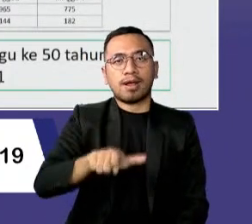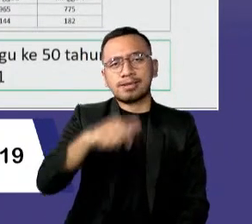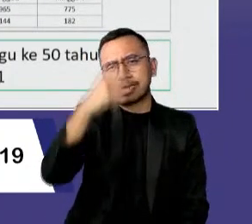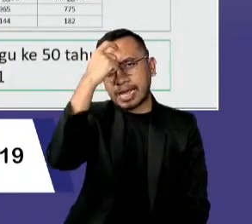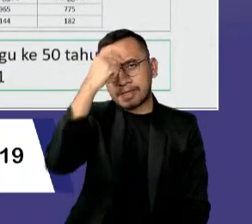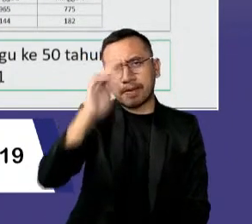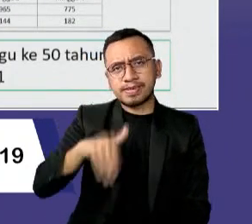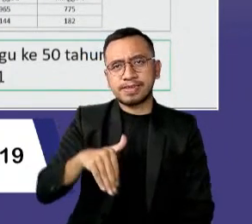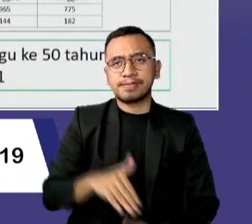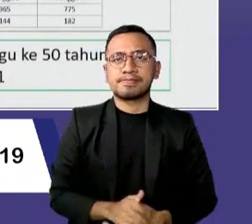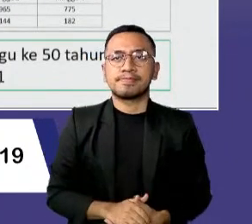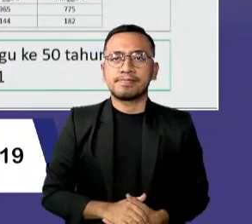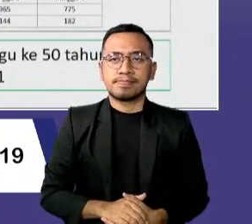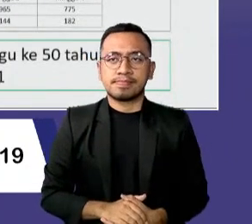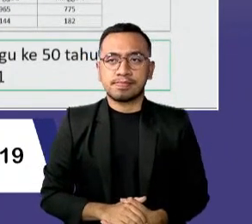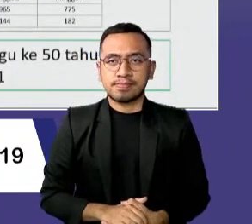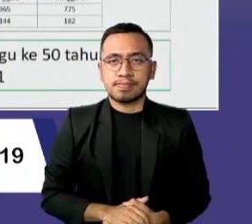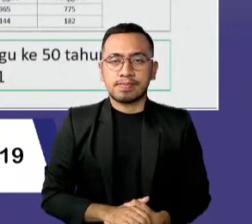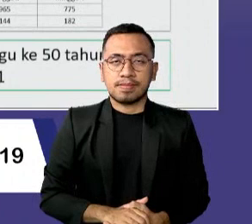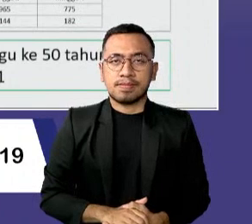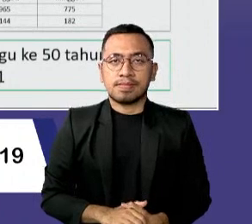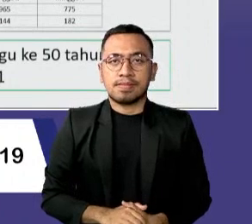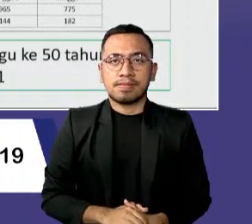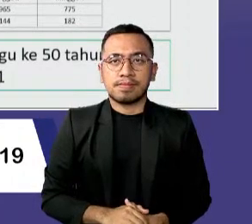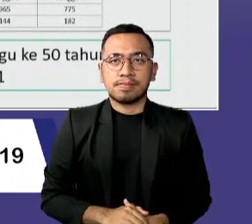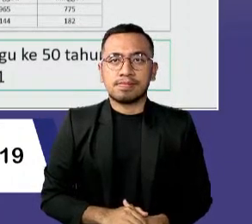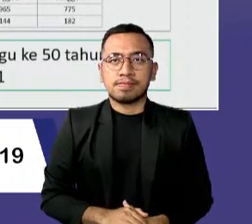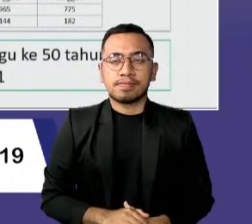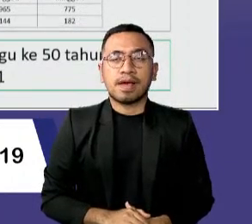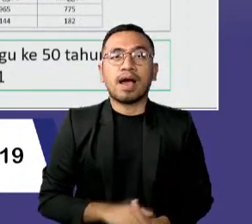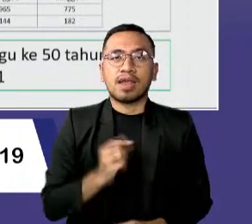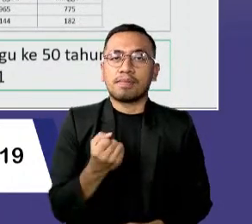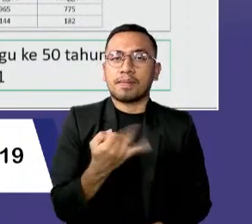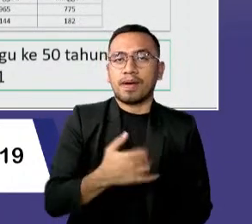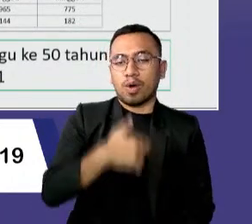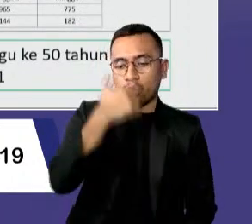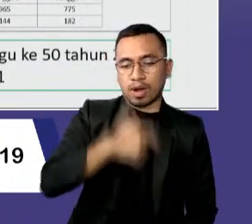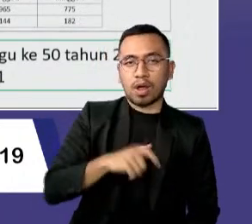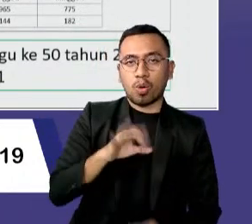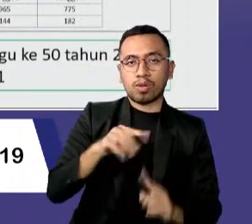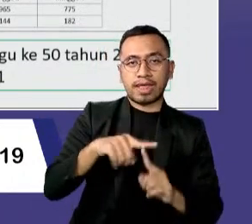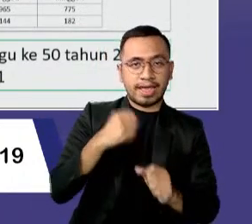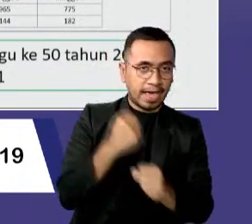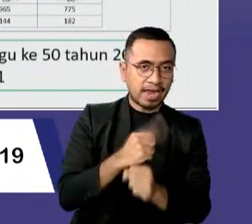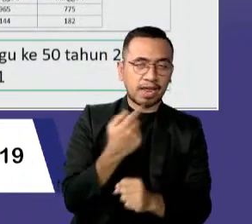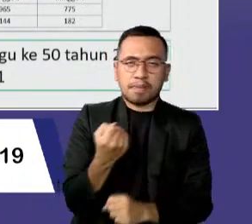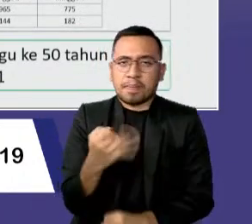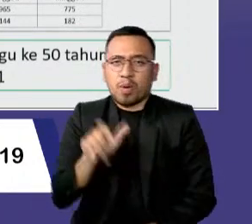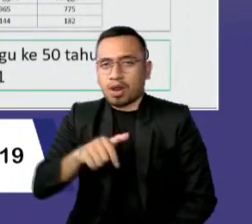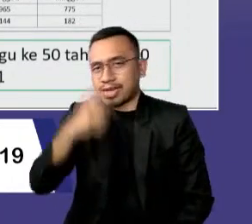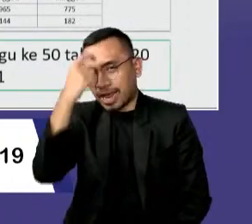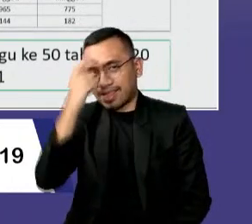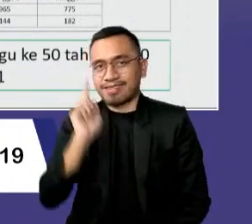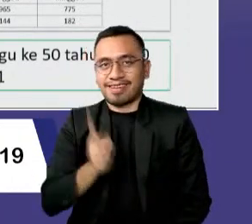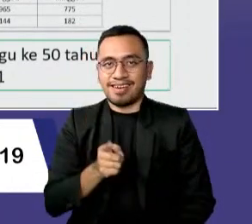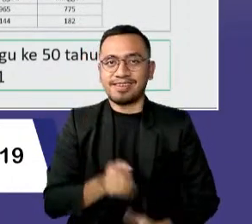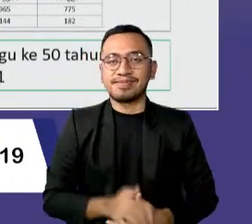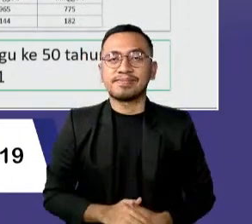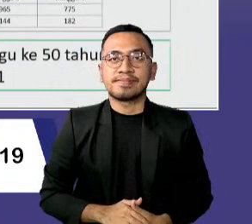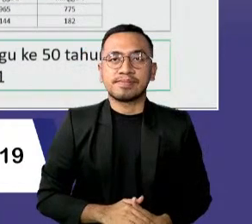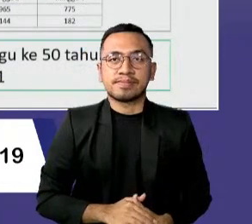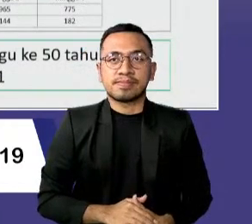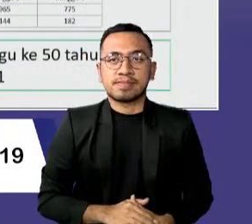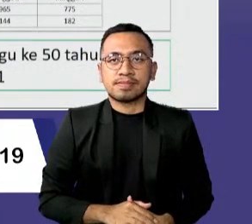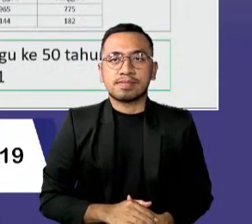menepilah membuktikan ikut tanpa gejala penyakit kitab belakang nah eh